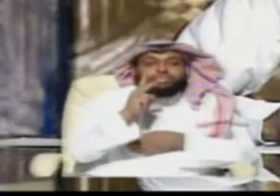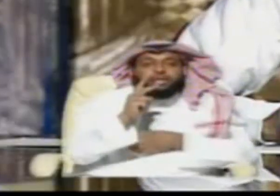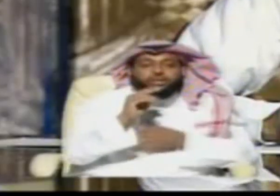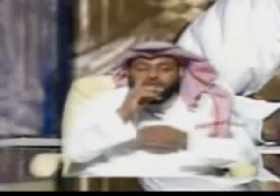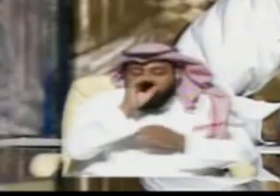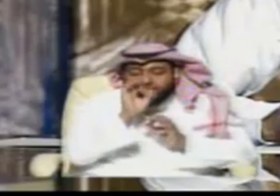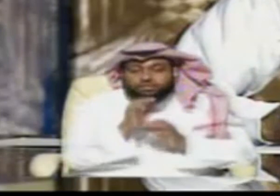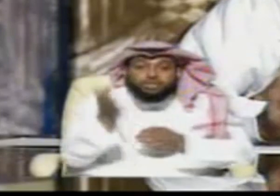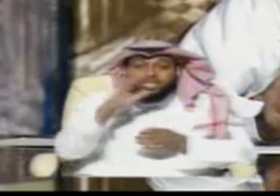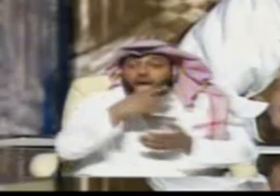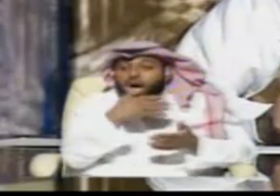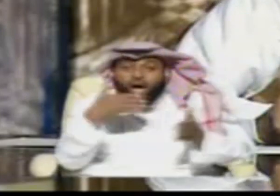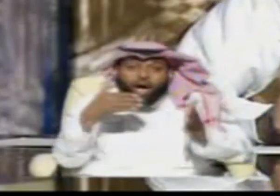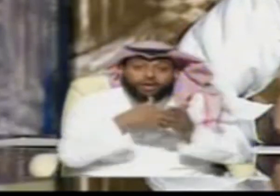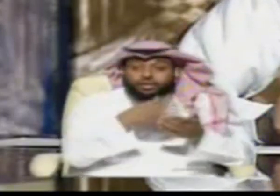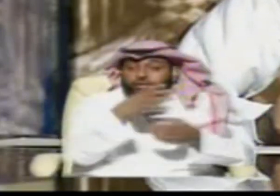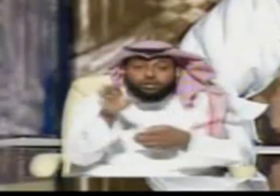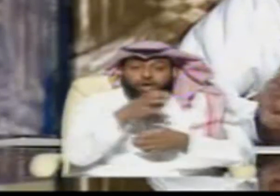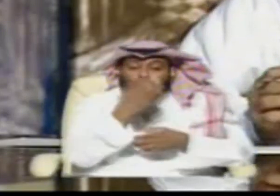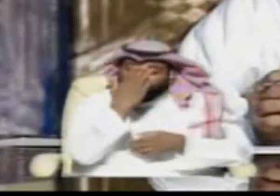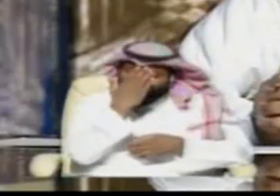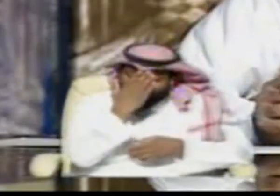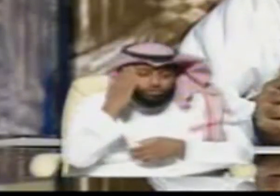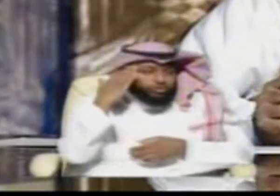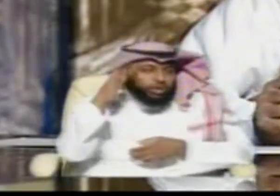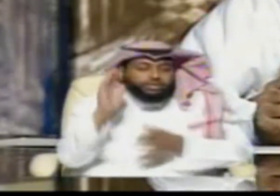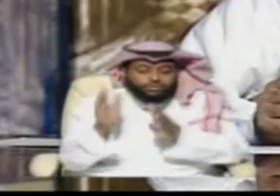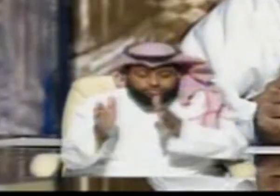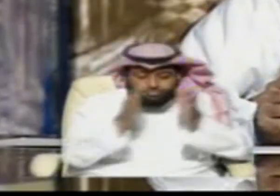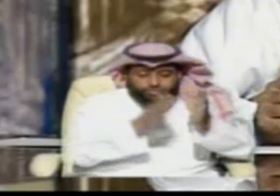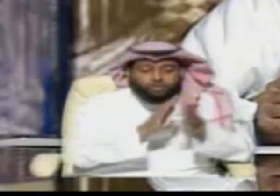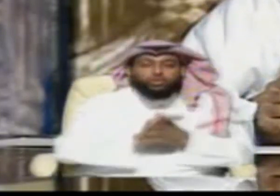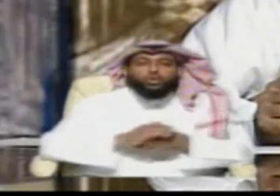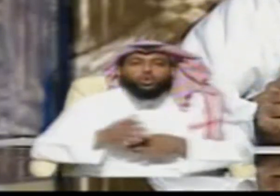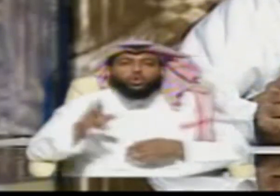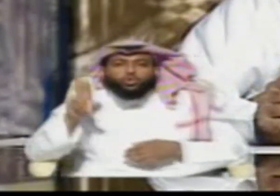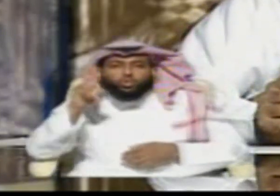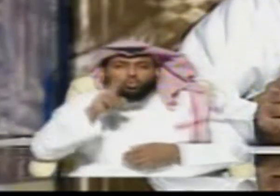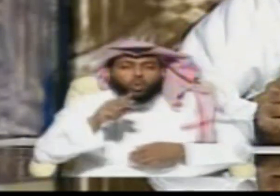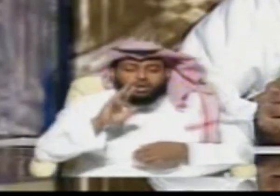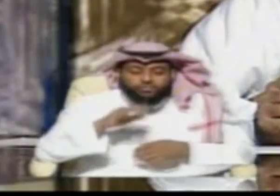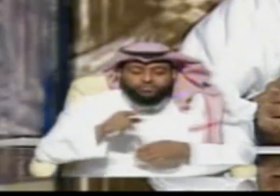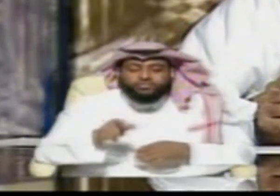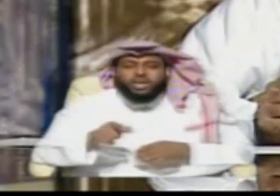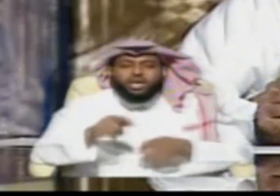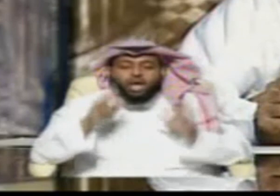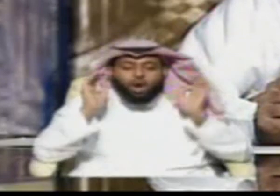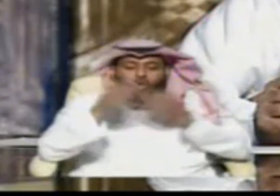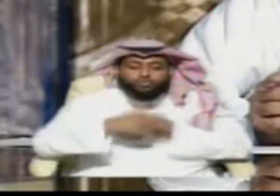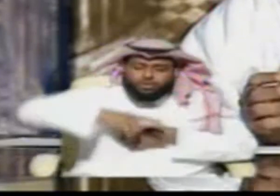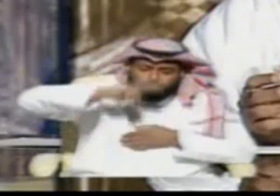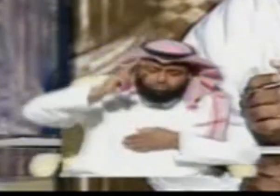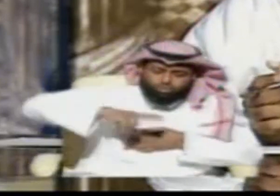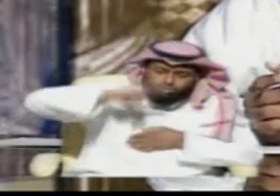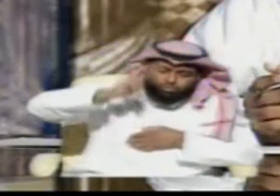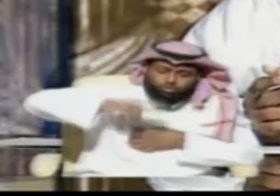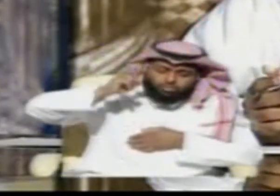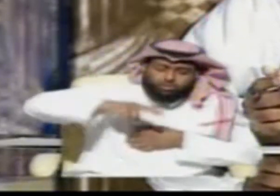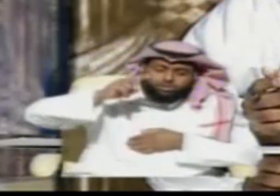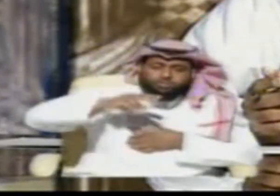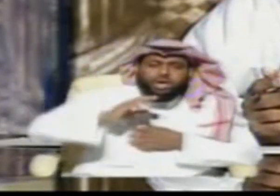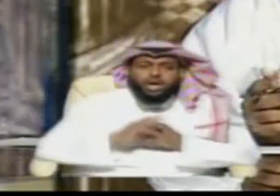تقول: الصلاة خلف الإمام حتى ينصرف في التراويح تكتب له قيام ليلة،